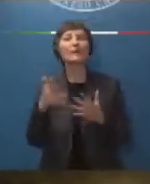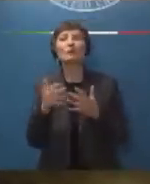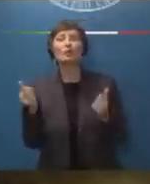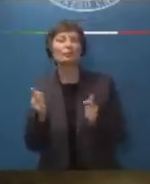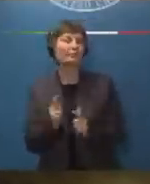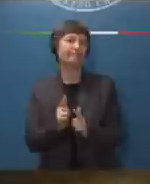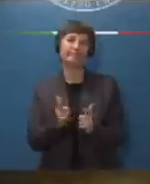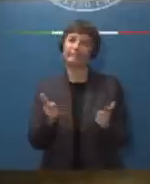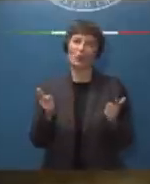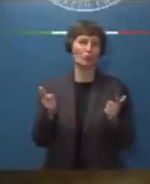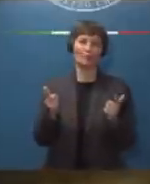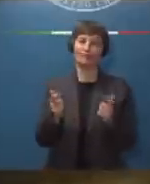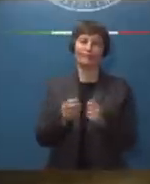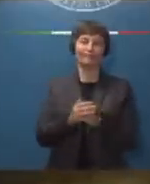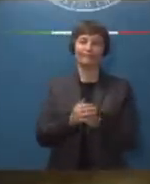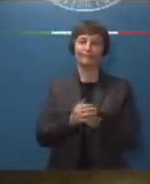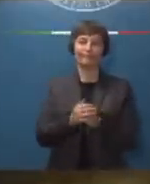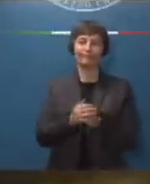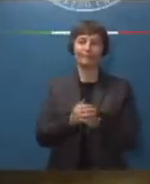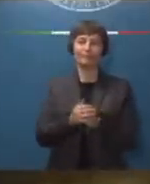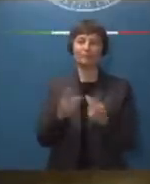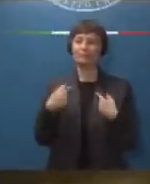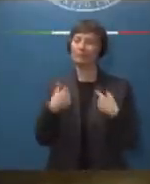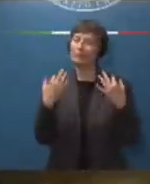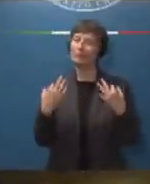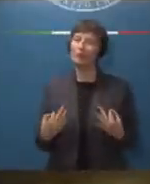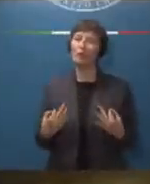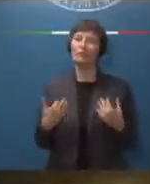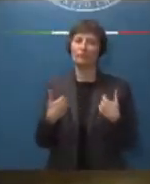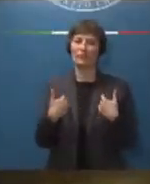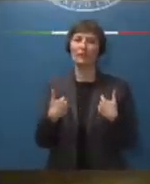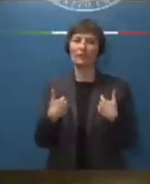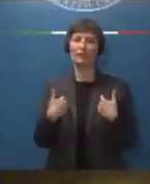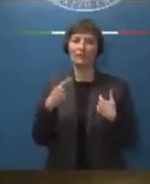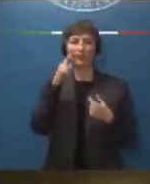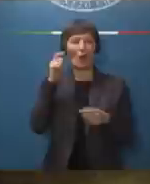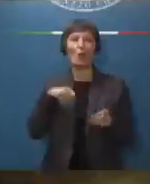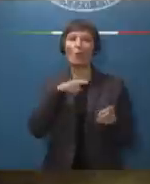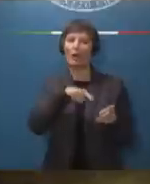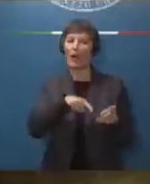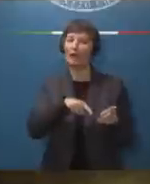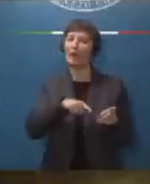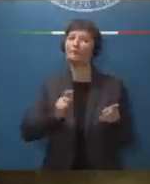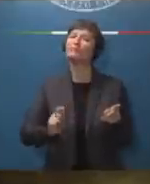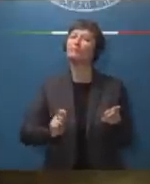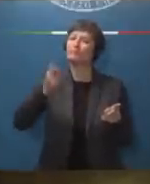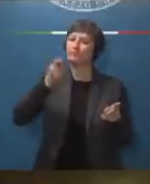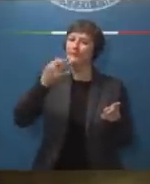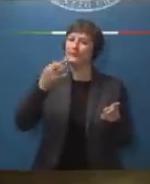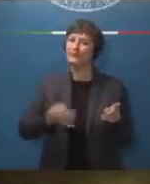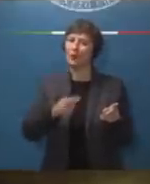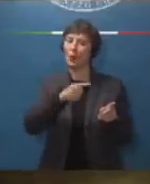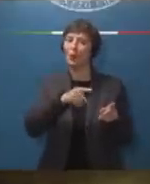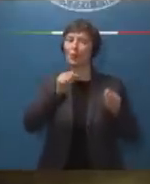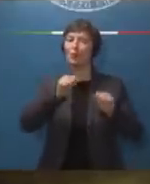per questa vicenda sono convinta che l'Ucraina vincerà e che rinascerà